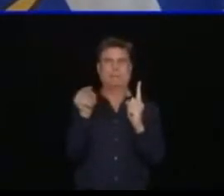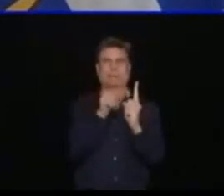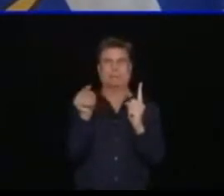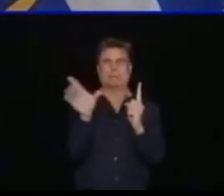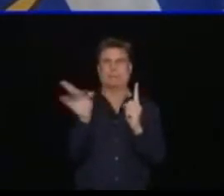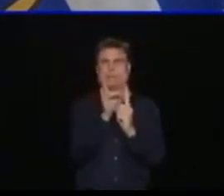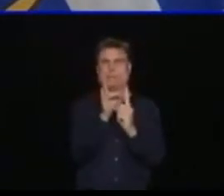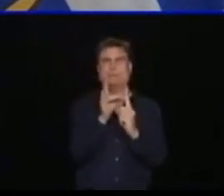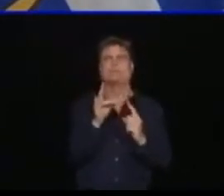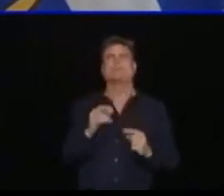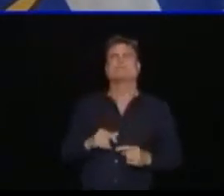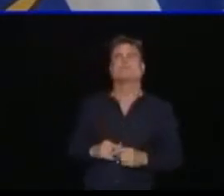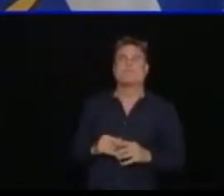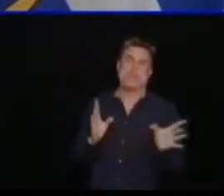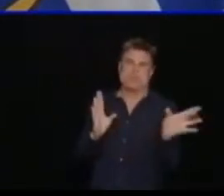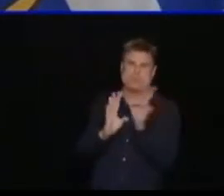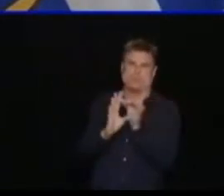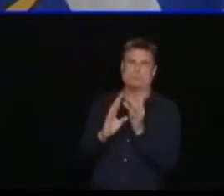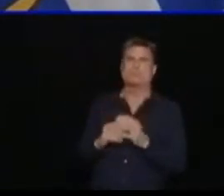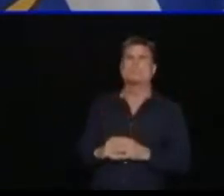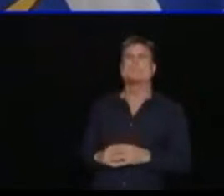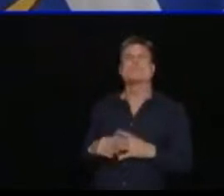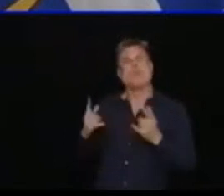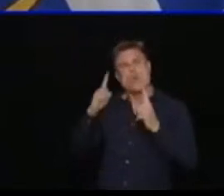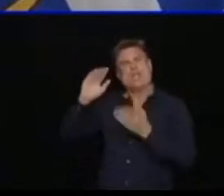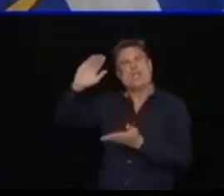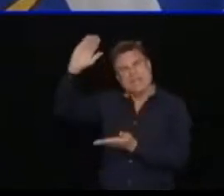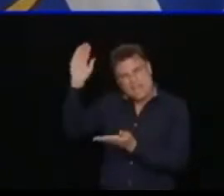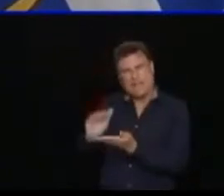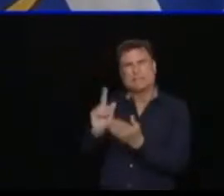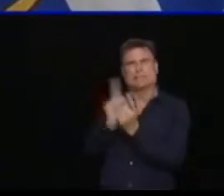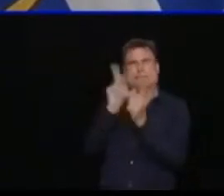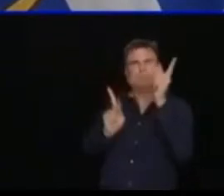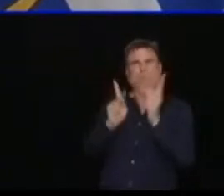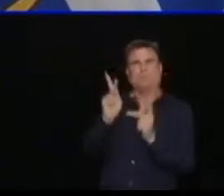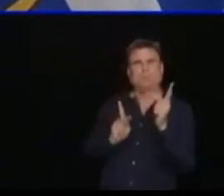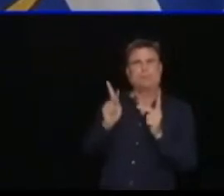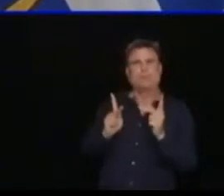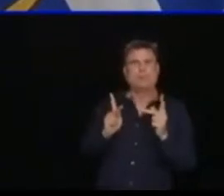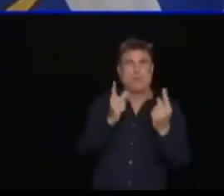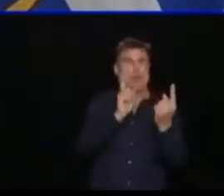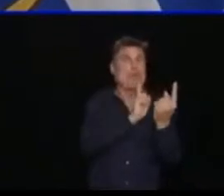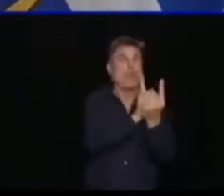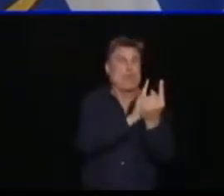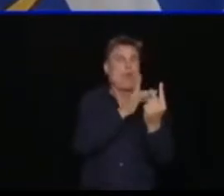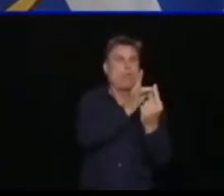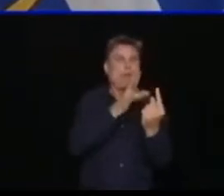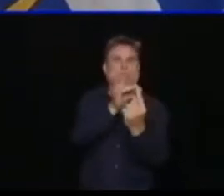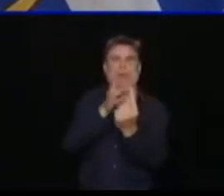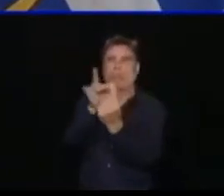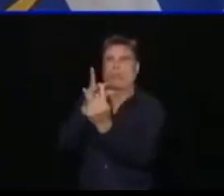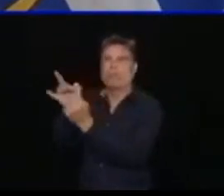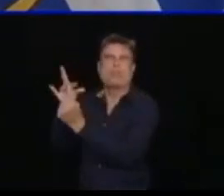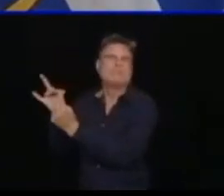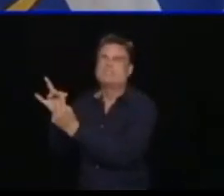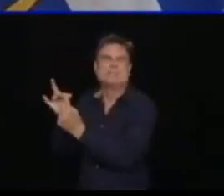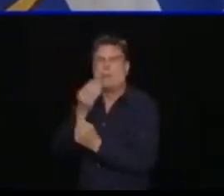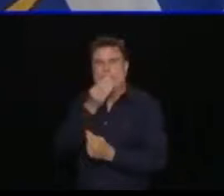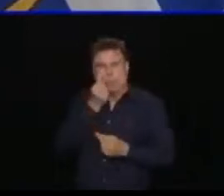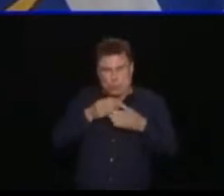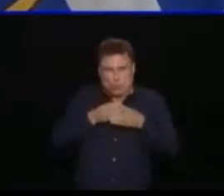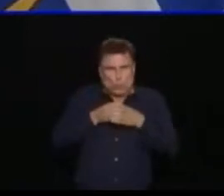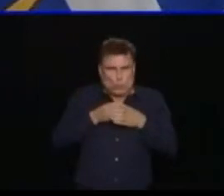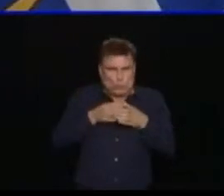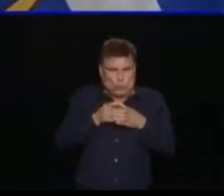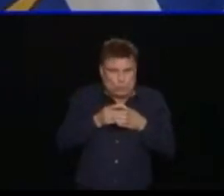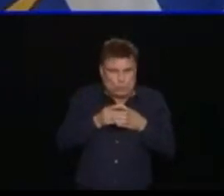说的。 contacts smaller. 所以 We 他说 know 我们 now 还 that 是要 we're 接触人少 traveling 一 more, 点 we're going， 我 to 们 work, we're 不 going to 要 different 到处 settings. 都走 So 来 we 走 are 去 having， 我 contacts 们